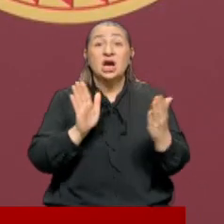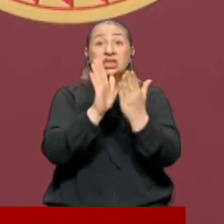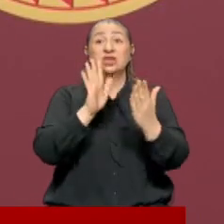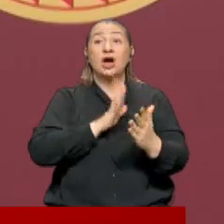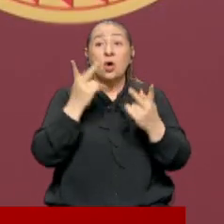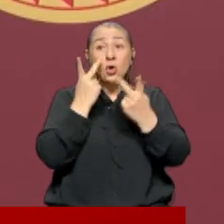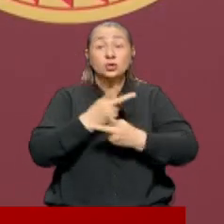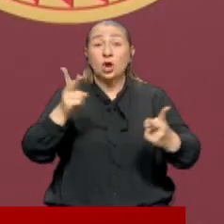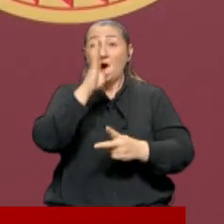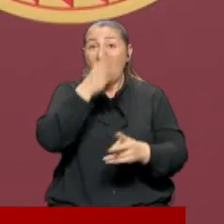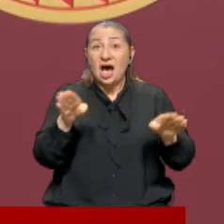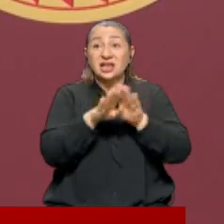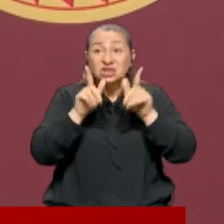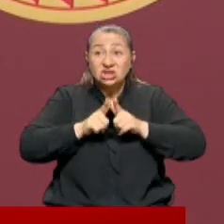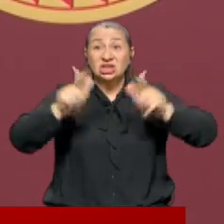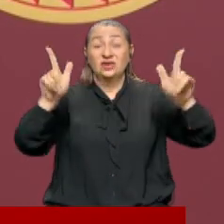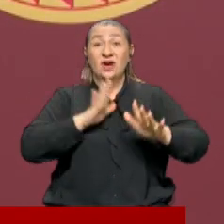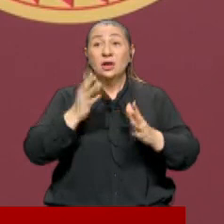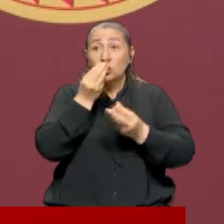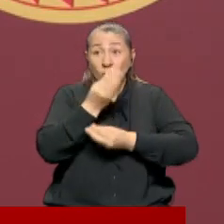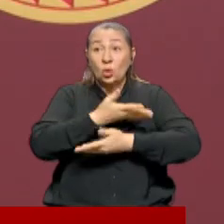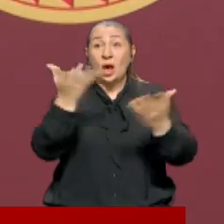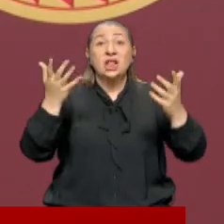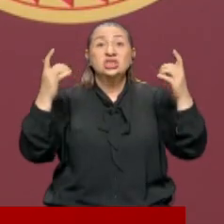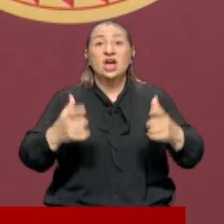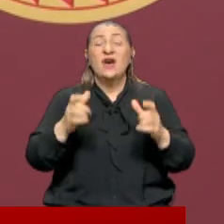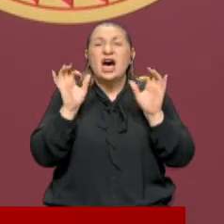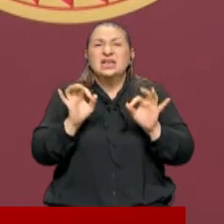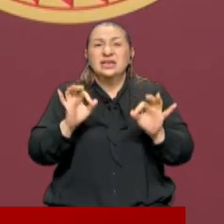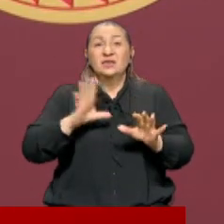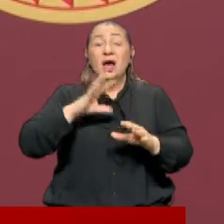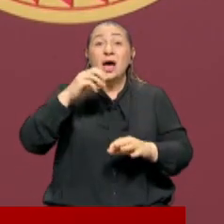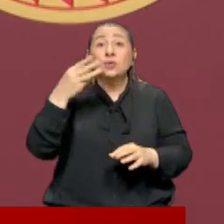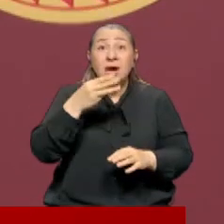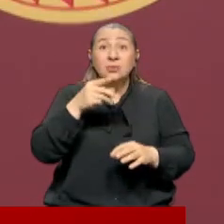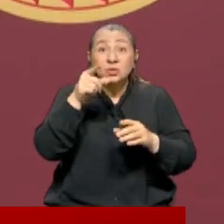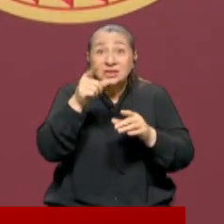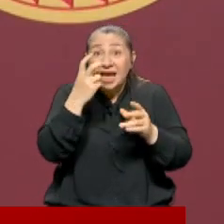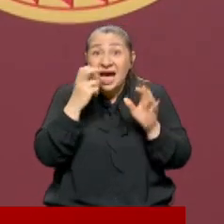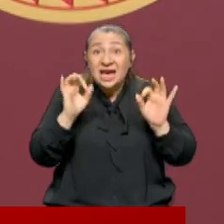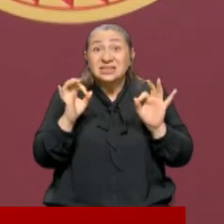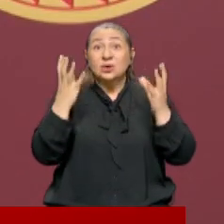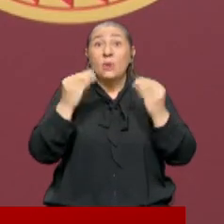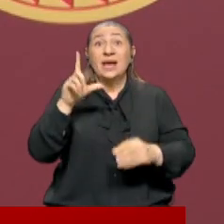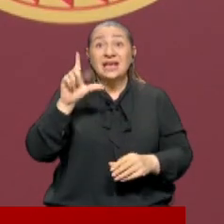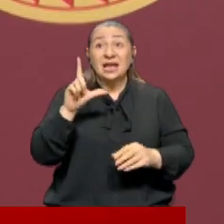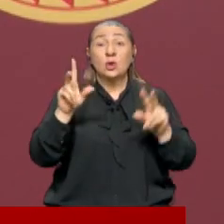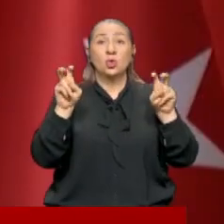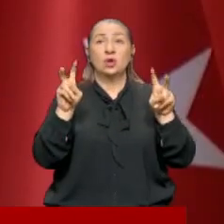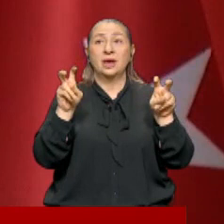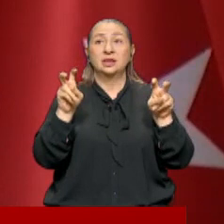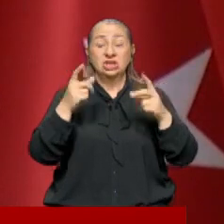var. Özgürlük ve adalet çığlığı var. Doğa ve çevre hassasiyeti var. Erdoğan, bunlar senin de hassas olman gereken